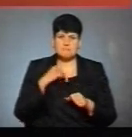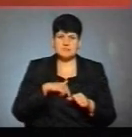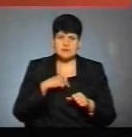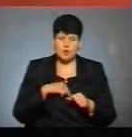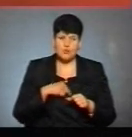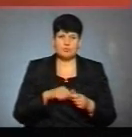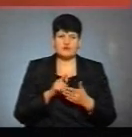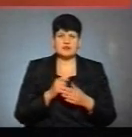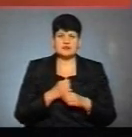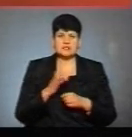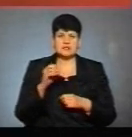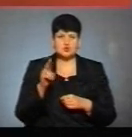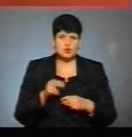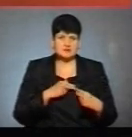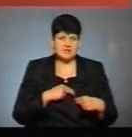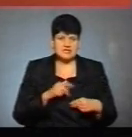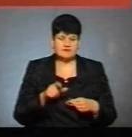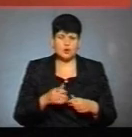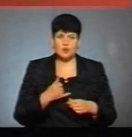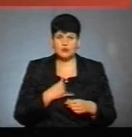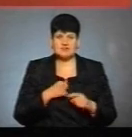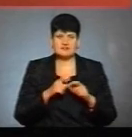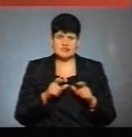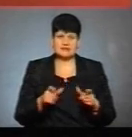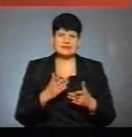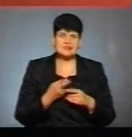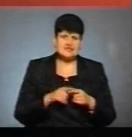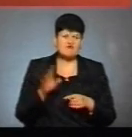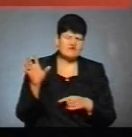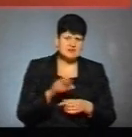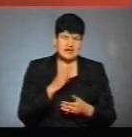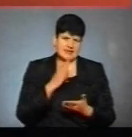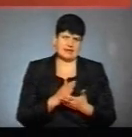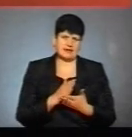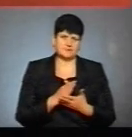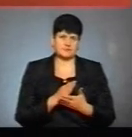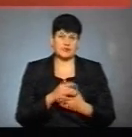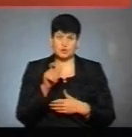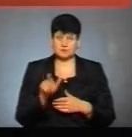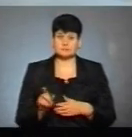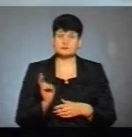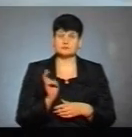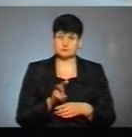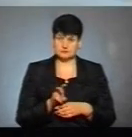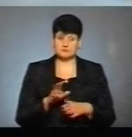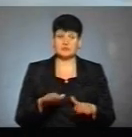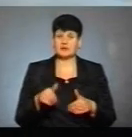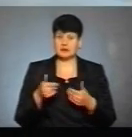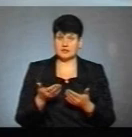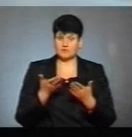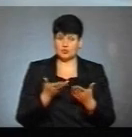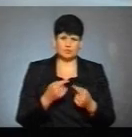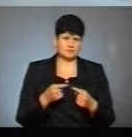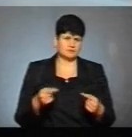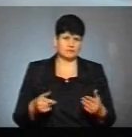працювати соціальні працівники. Тобто, наприклад, в нас в закладі, я знаю, що це все є. пацієнт звертається, ми надаємо йому